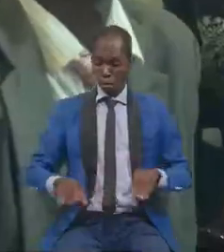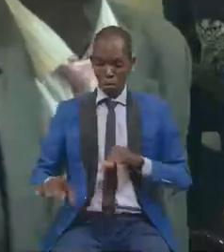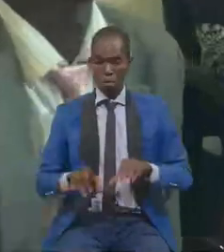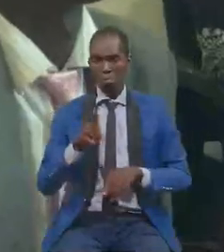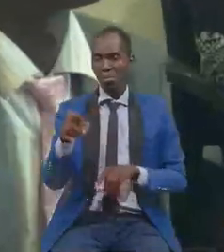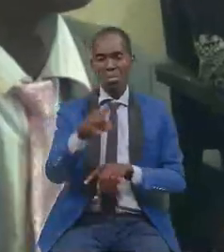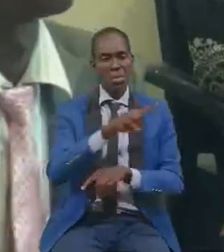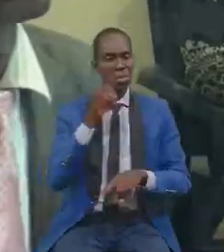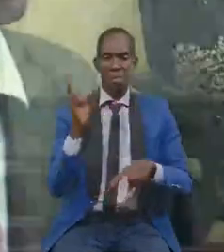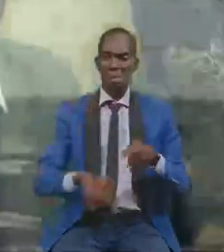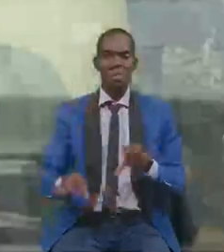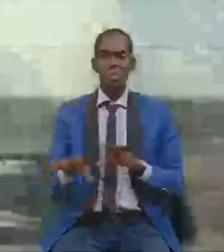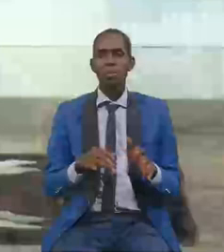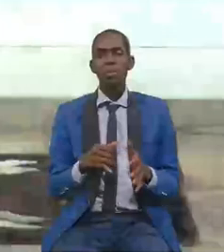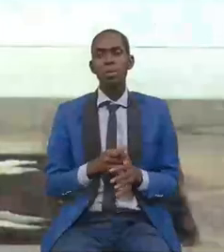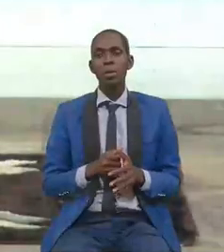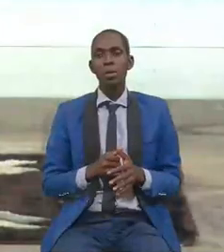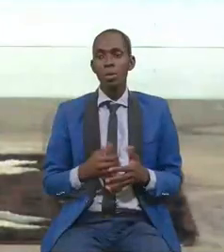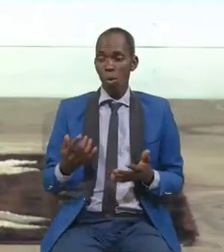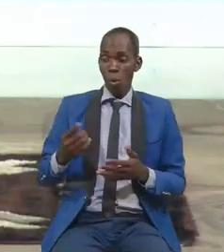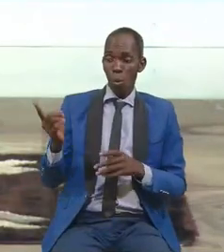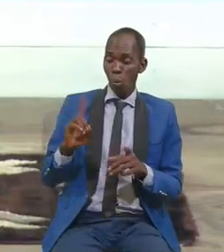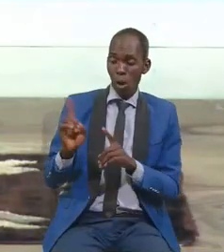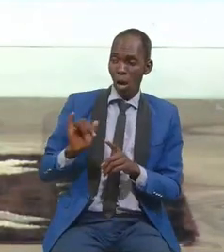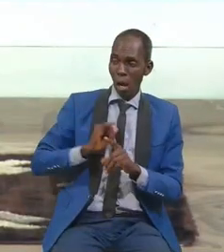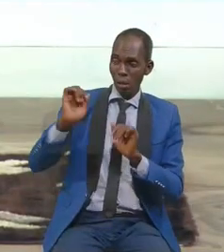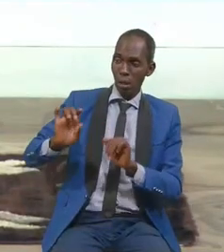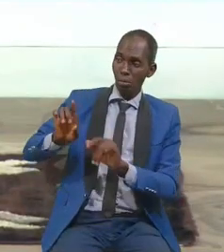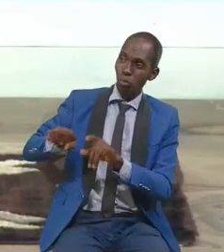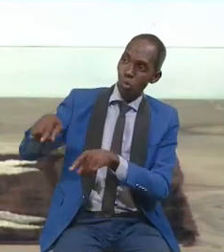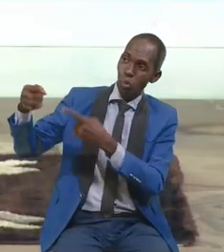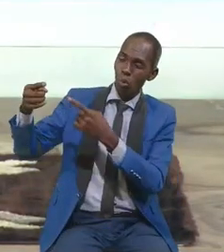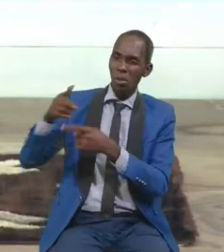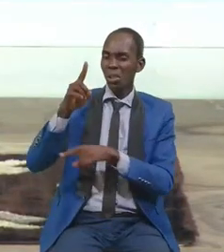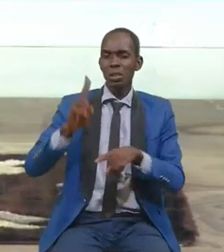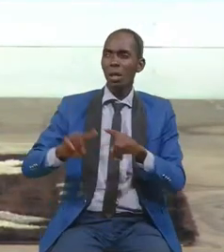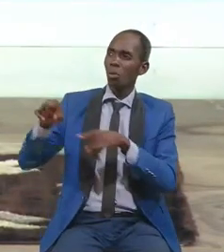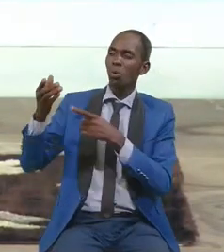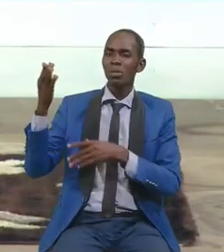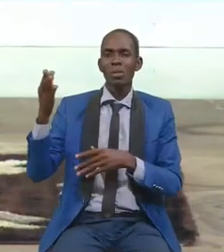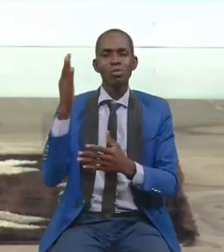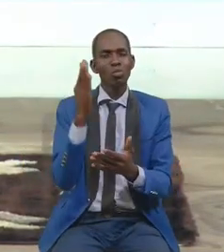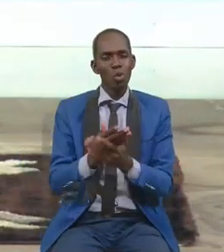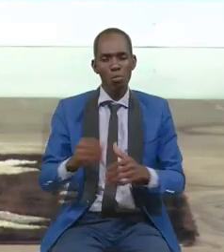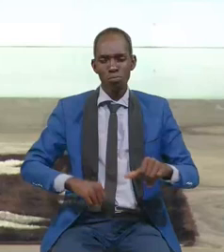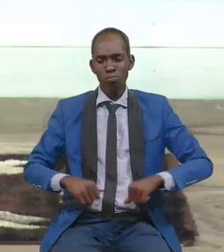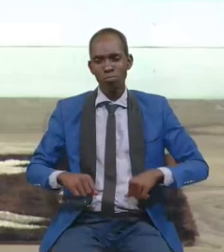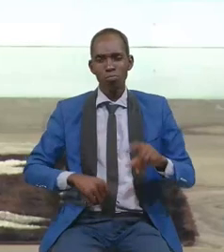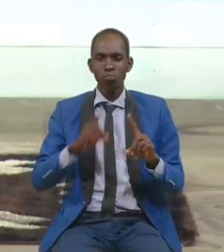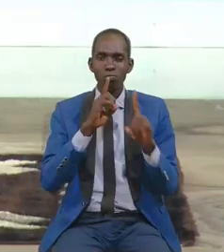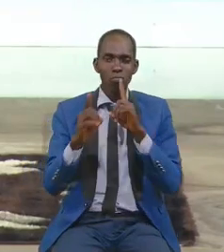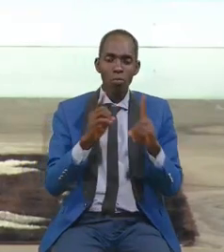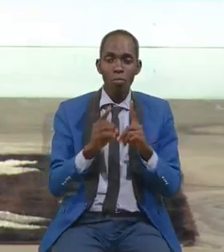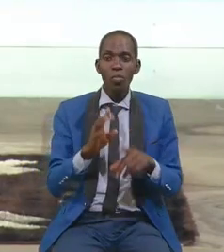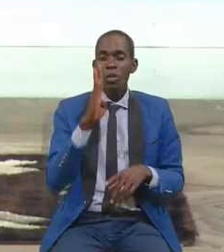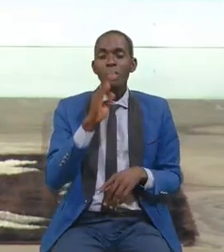ils ne peuvent pas le faire. Ce que là où je peux atteindre, qu'ils ne peuvent pas atteindre. Cessez de parler de cette manière. Et ne